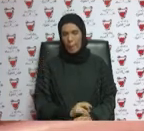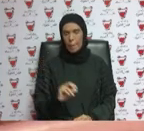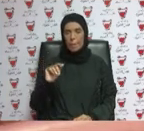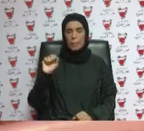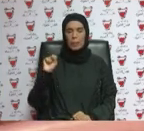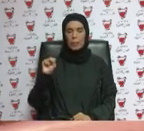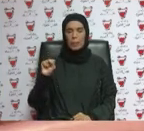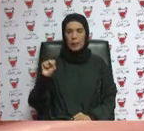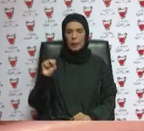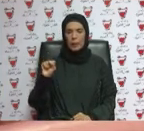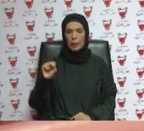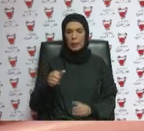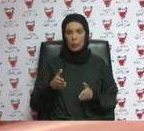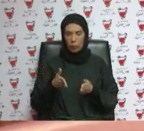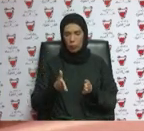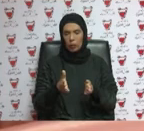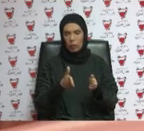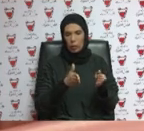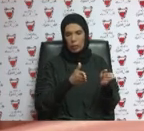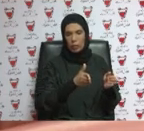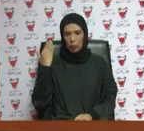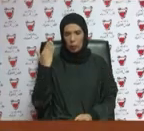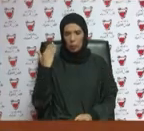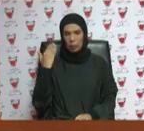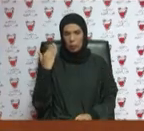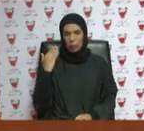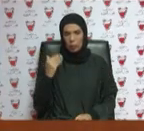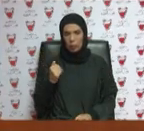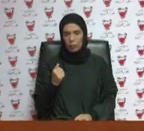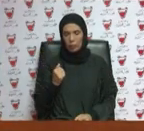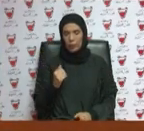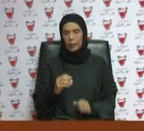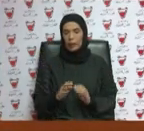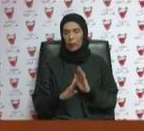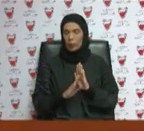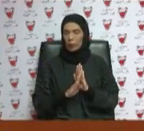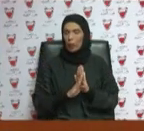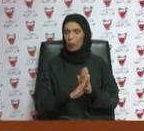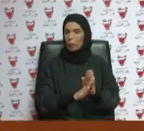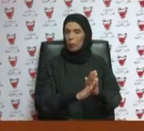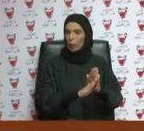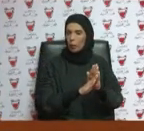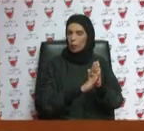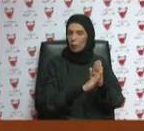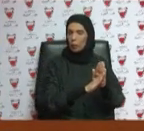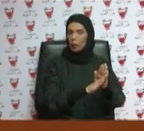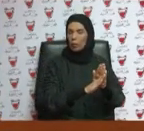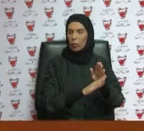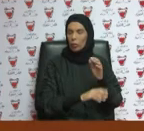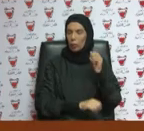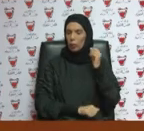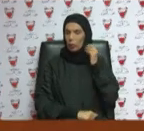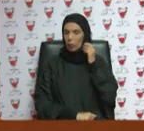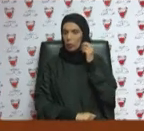بخصوص يعني آلية سداد هاي الأجور. إحنا ما نبغي أن يعني نفاجأ